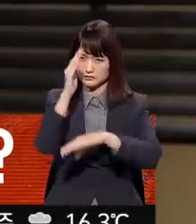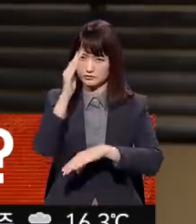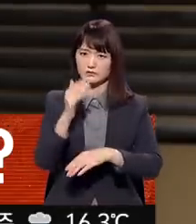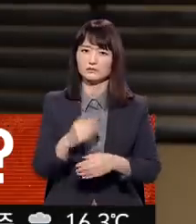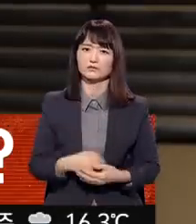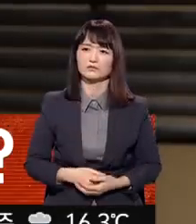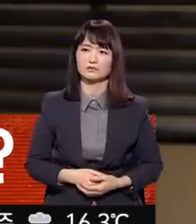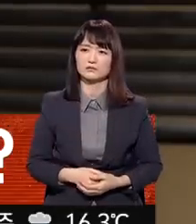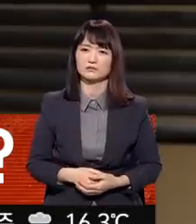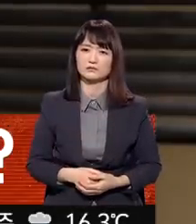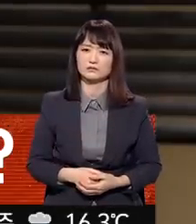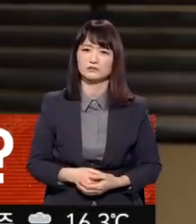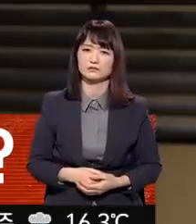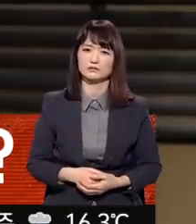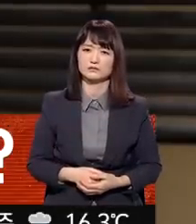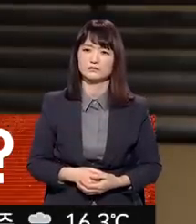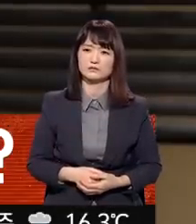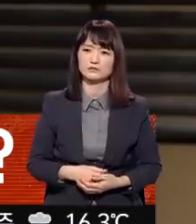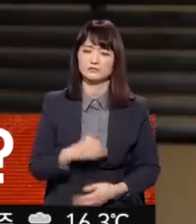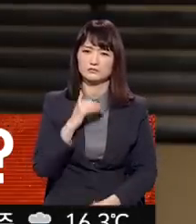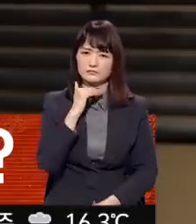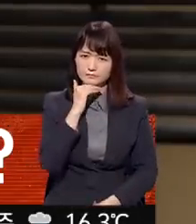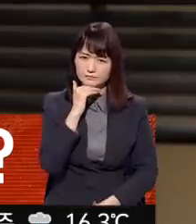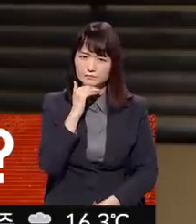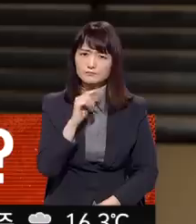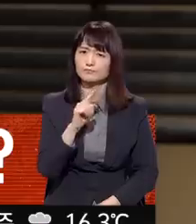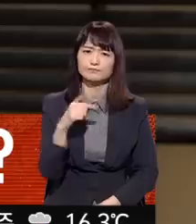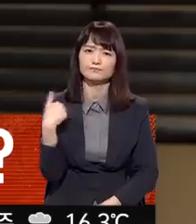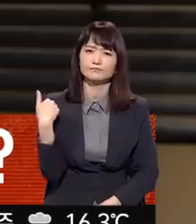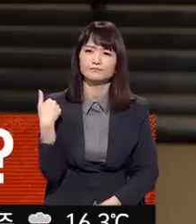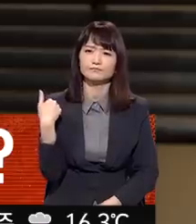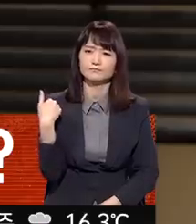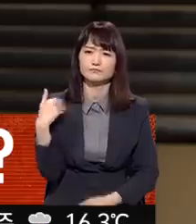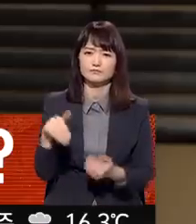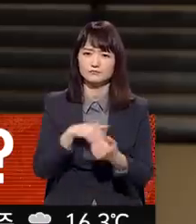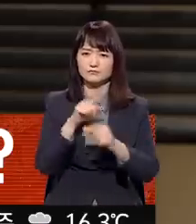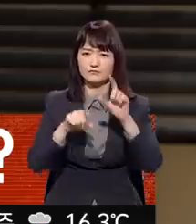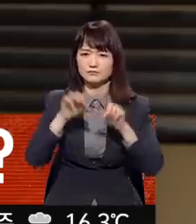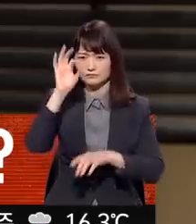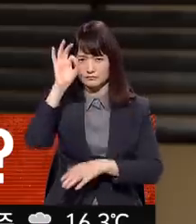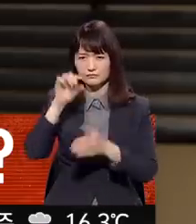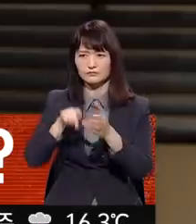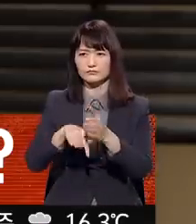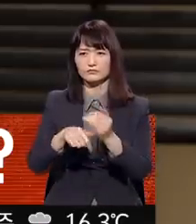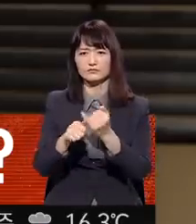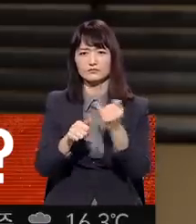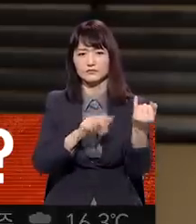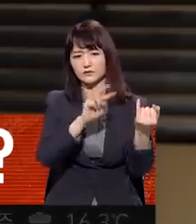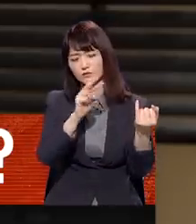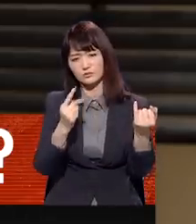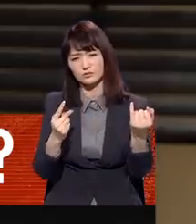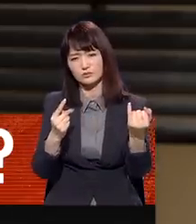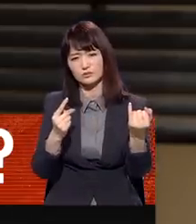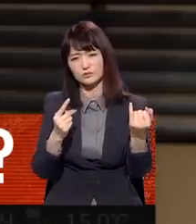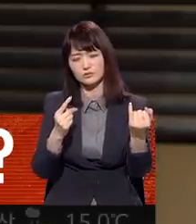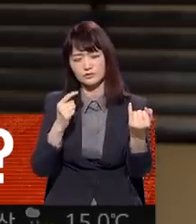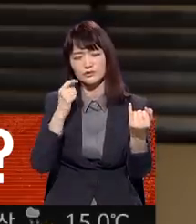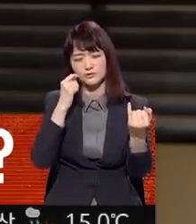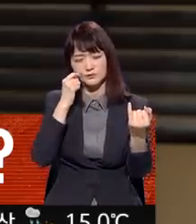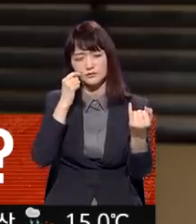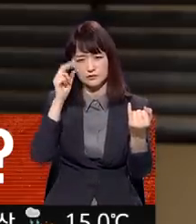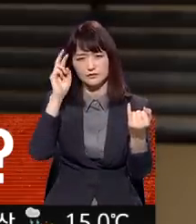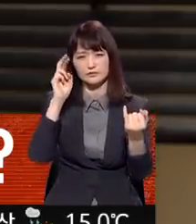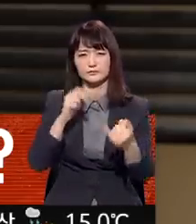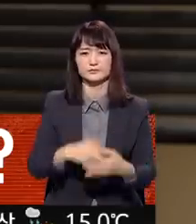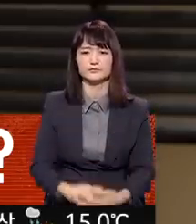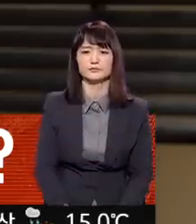보입니다. 그렇지만 뭐 기다리면 어떻게 될지 모르겠지만 상황상을 봤을 때는 돌아올 가능성은 좀 적어 보인다 이런 생각이 듭니다.